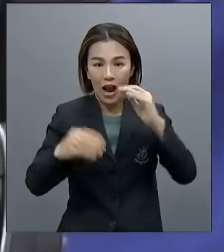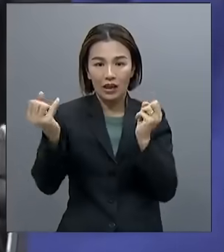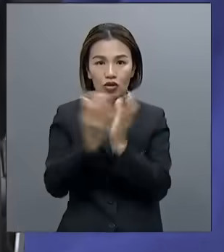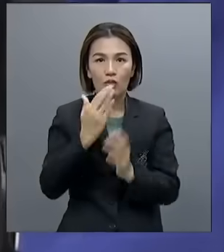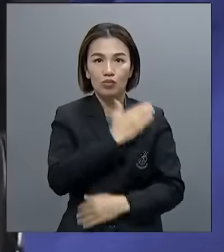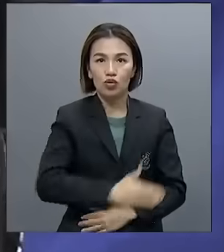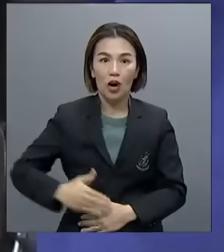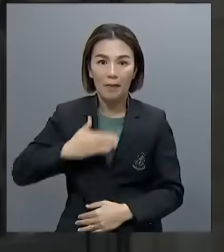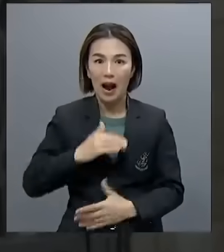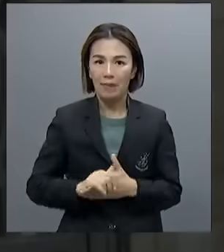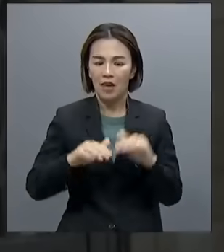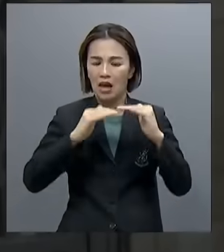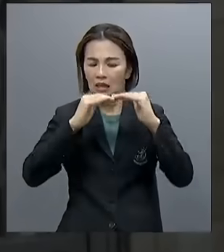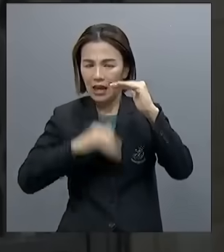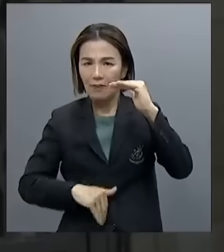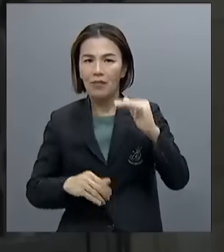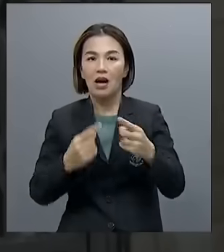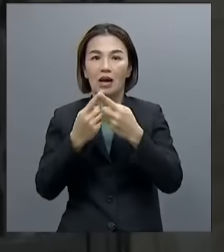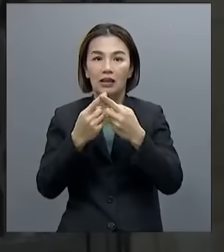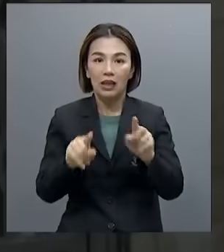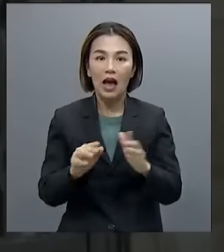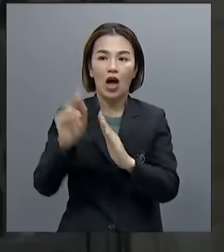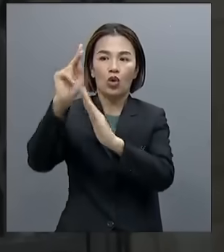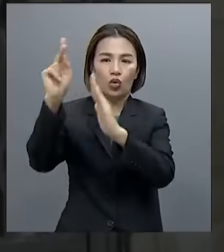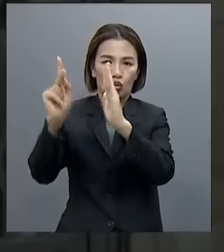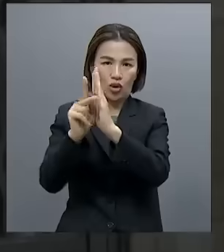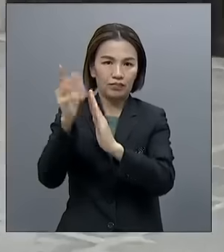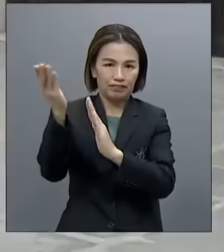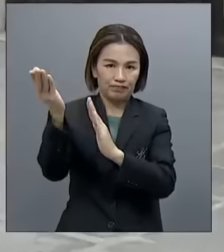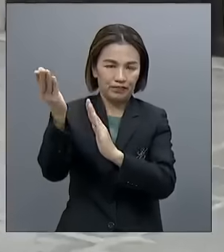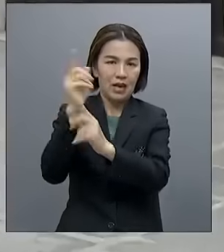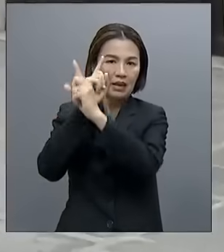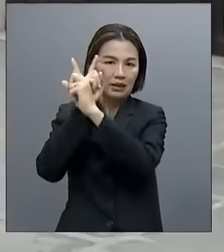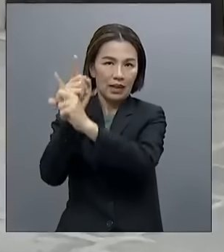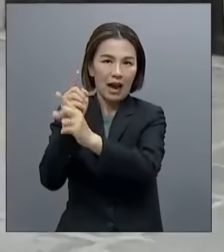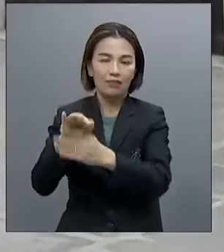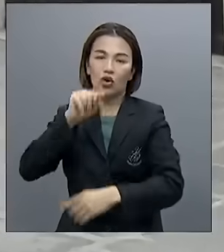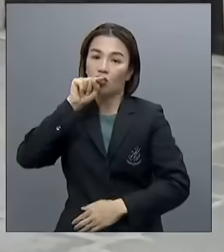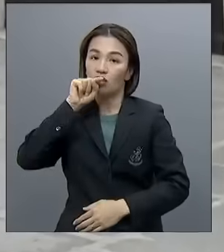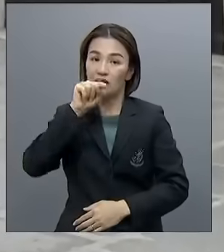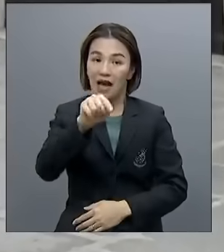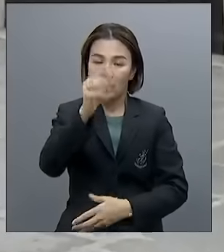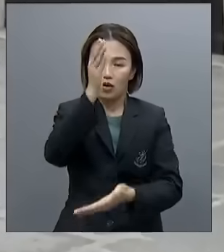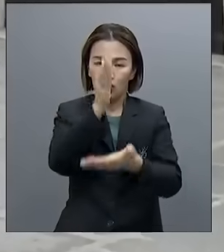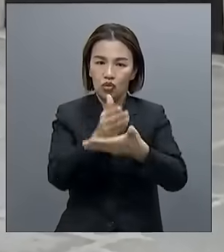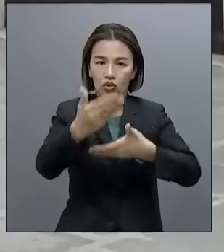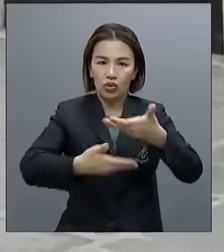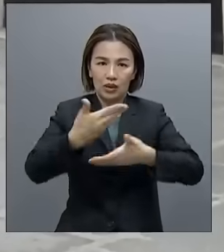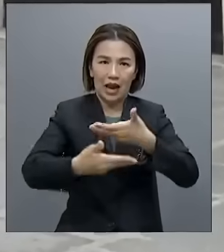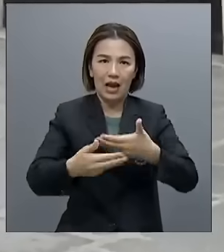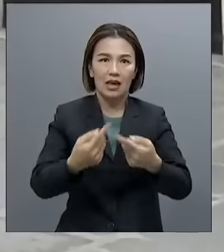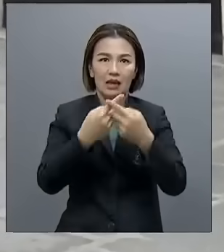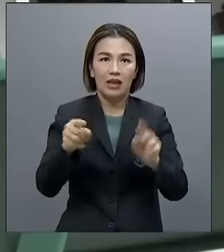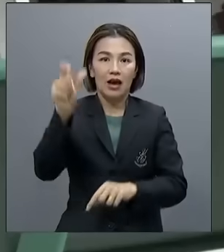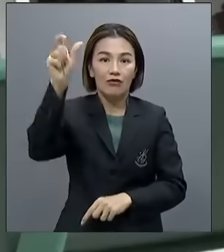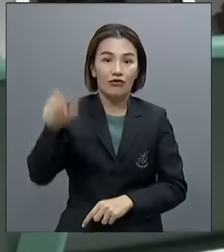10เท่าด้วยเพียงแต่ว่ากฎยังไงก็ต้องเป็นกฎนะคะดังนั้นก็เลยต้องสั่งระงับการขายแต่การขยับตัวของฝรั่งเศ